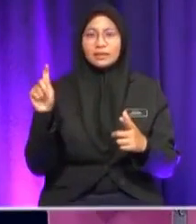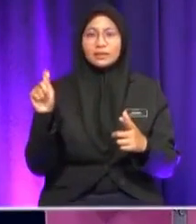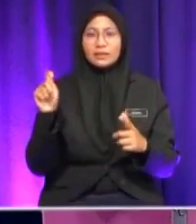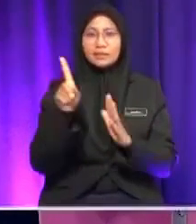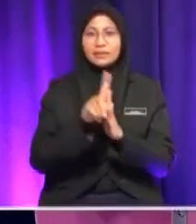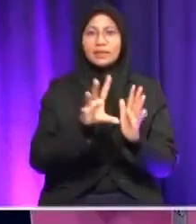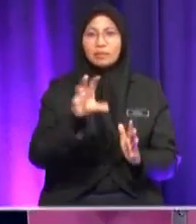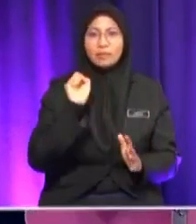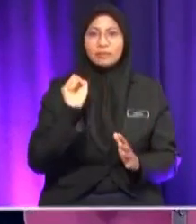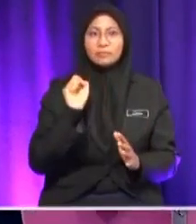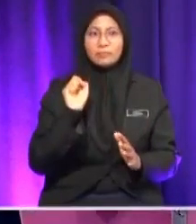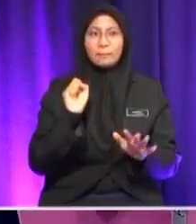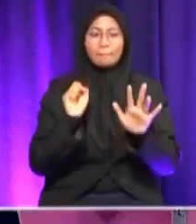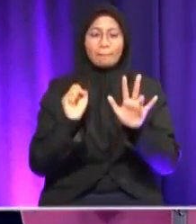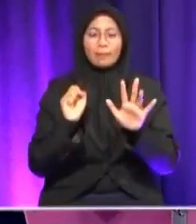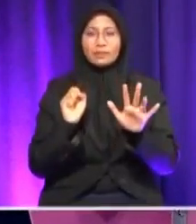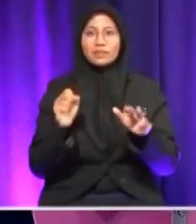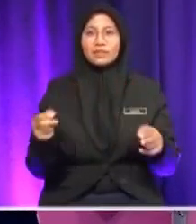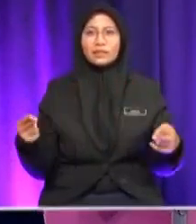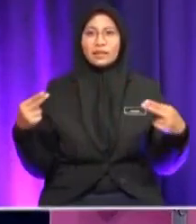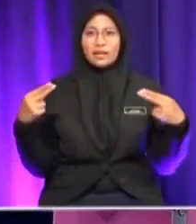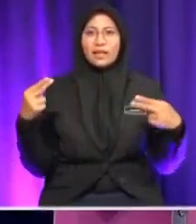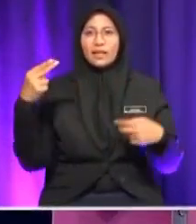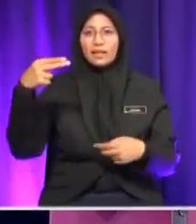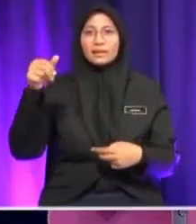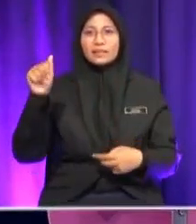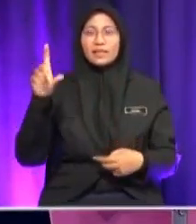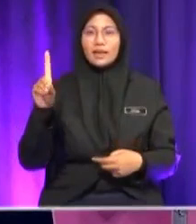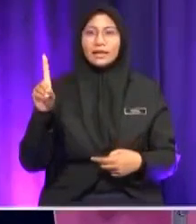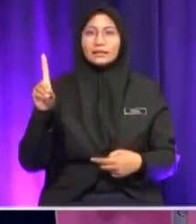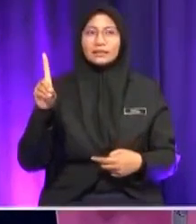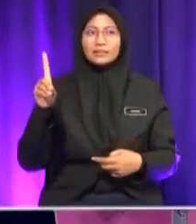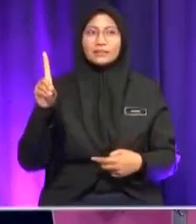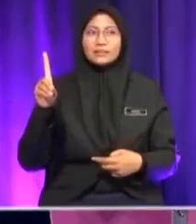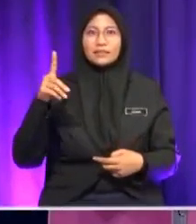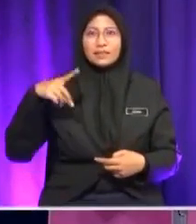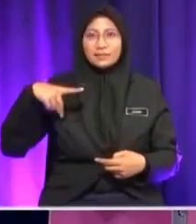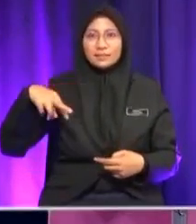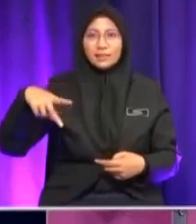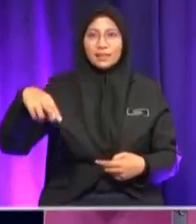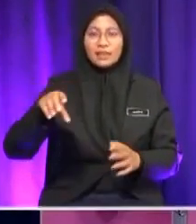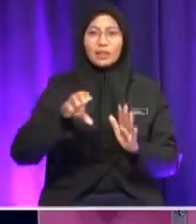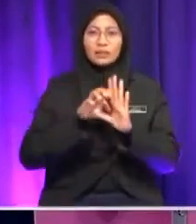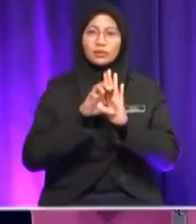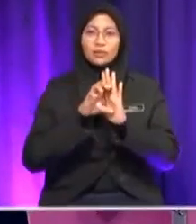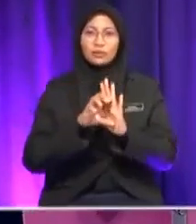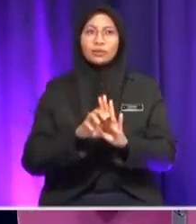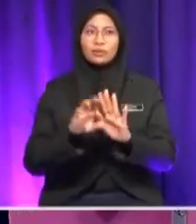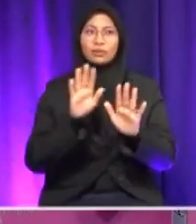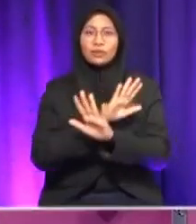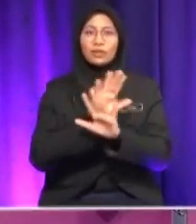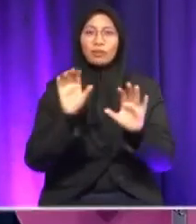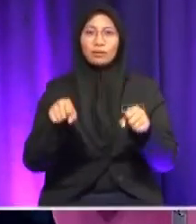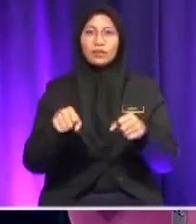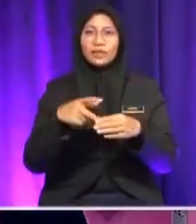hak perjalanan kita. Apa maksud hak perjalanan kita? Kita tidak boleh keluar daripada